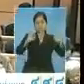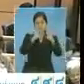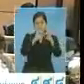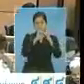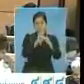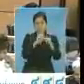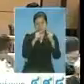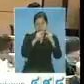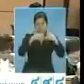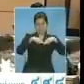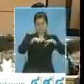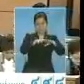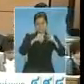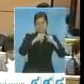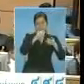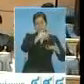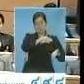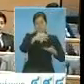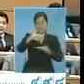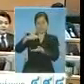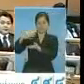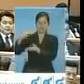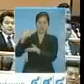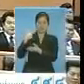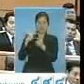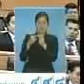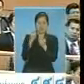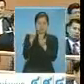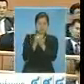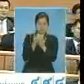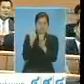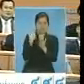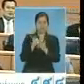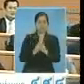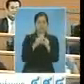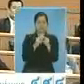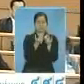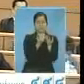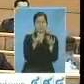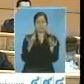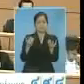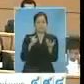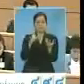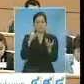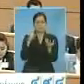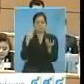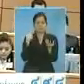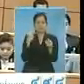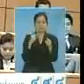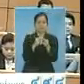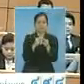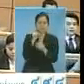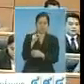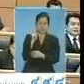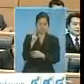การขนส่งสินค้าที่มีมูลค่าสูงสินค้าที่เน่าเสียง่ายที่ต้องใช้ระยะเวลารวดเร็วใน